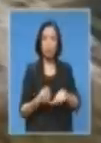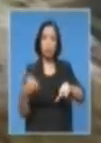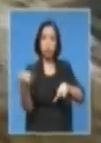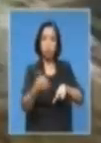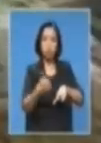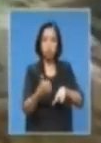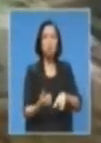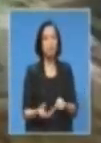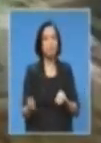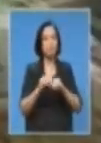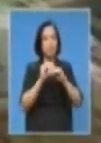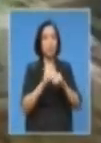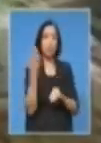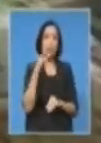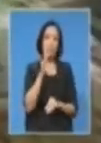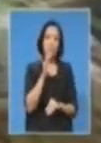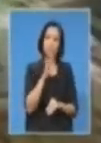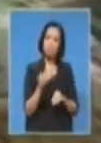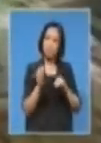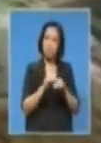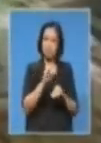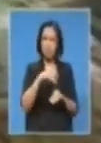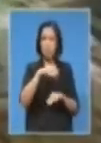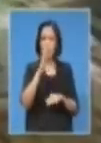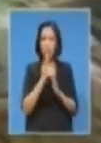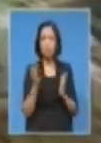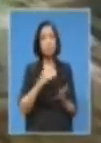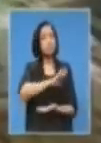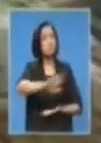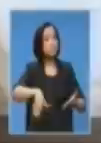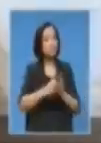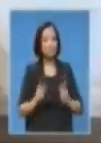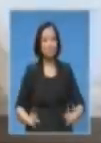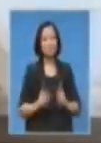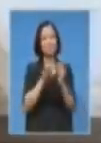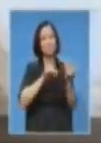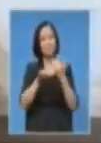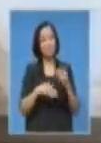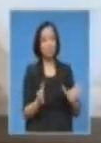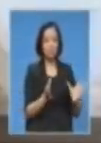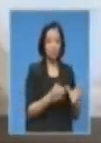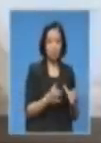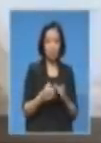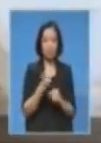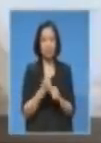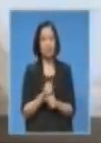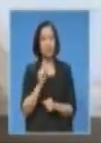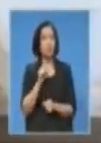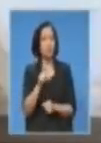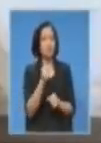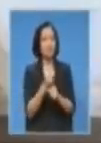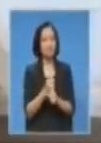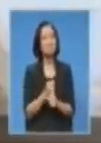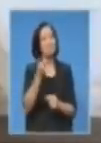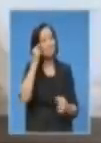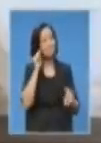ารได้เพิ่มขึ้นจาก6ล้านเป็น8ล้านเช่นกันครับทั้งหมดนั้นก็เป็นส่วนที่กระทรวงคมนาคมใน2กลุ่มงานนั้นเร่งดำเนินการให้เป็นไ